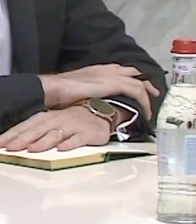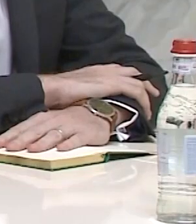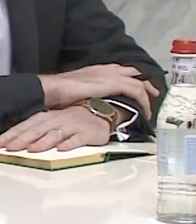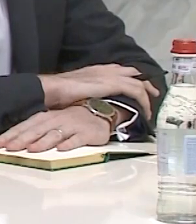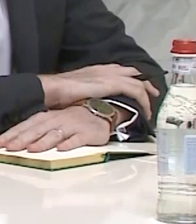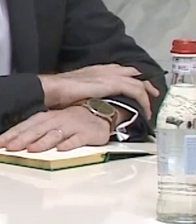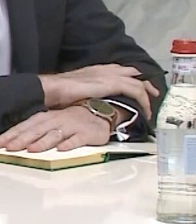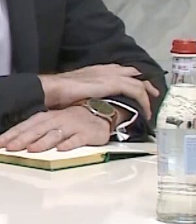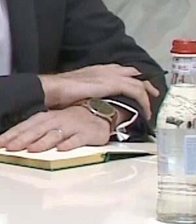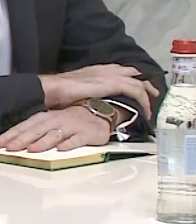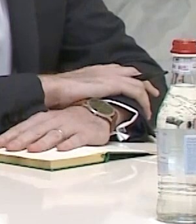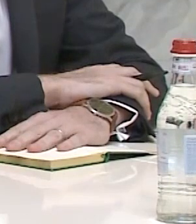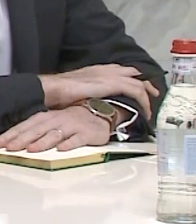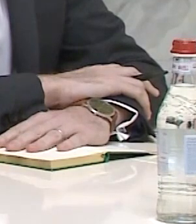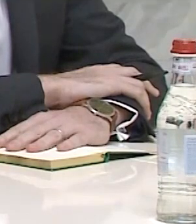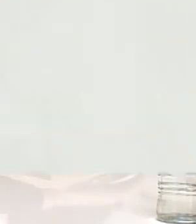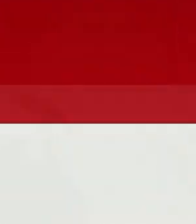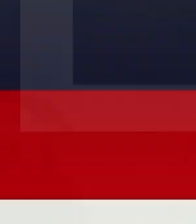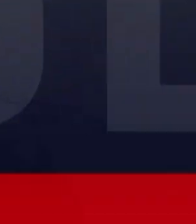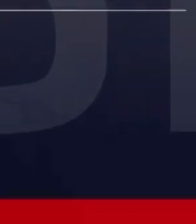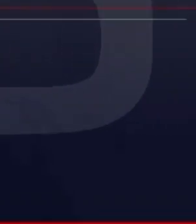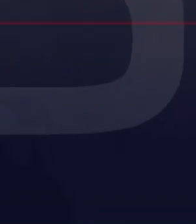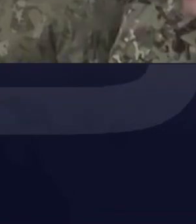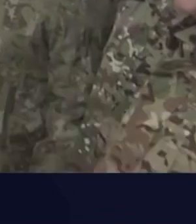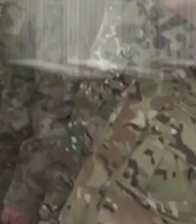ընկերությանը վաճառելու խոսակցությունների ֆոնին։